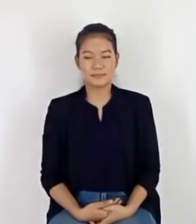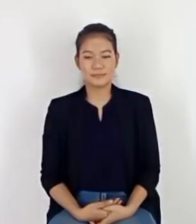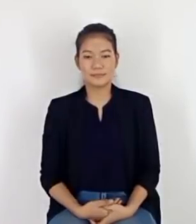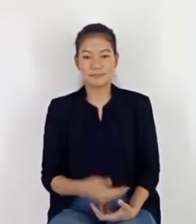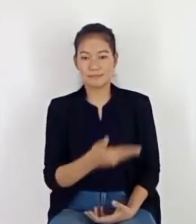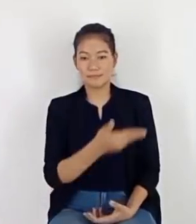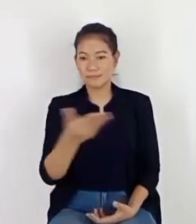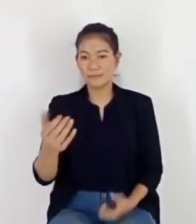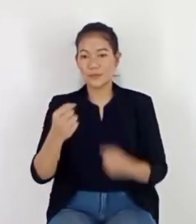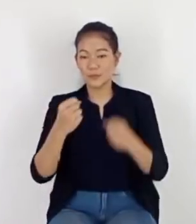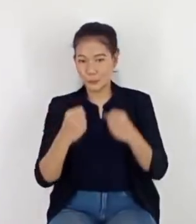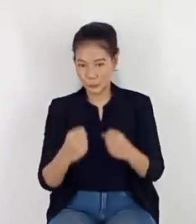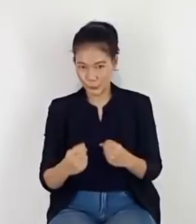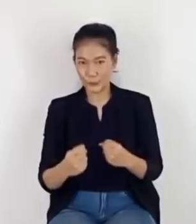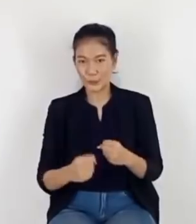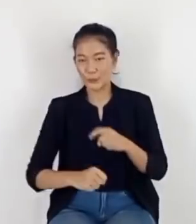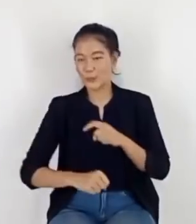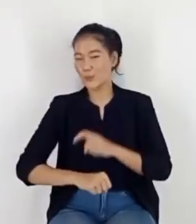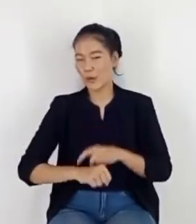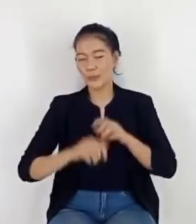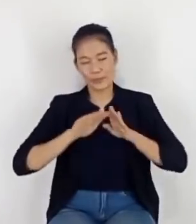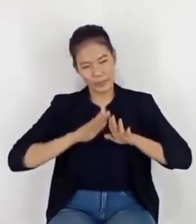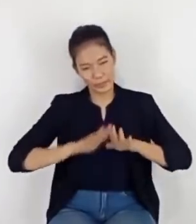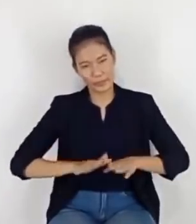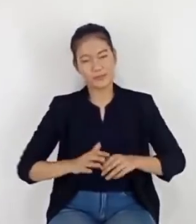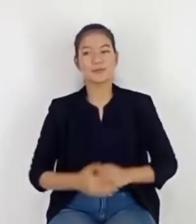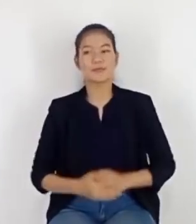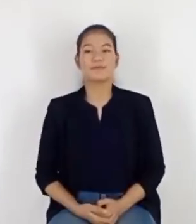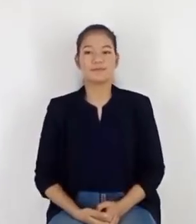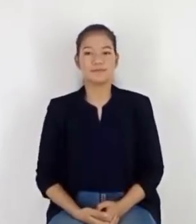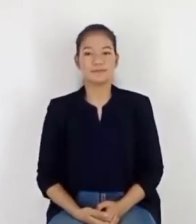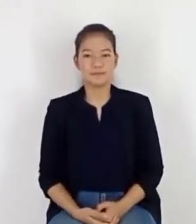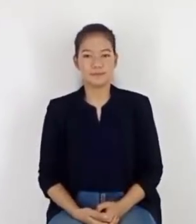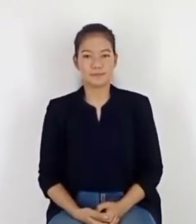Jemaat dipersilakan duduk dan bersaat teduh.